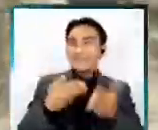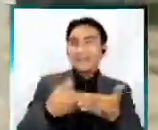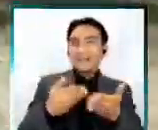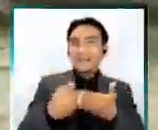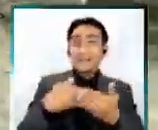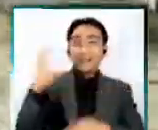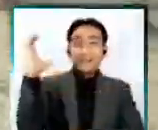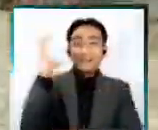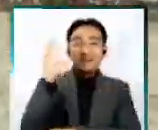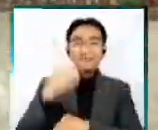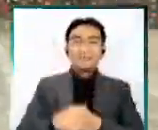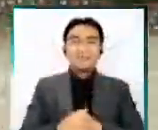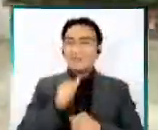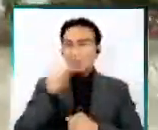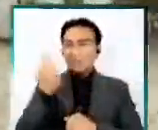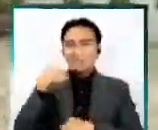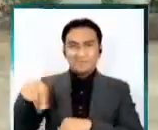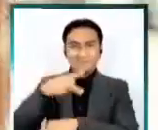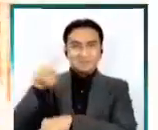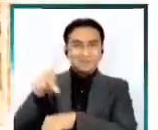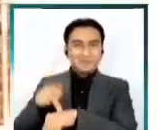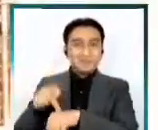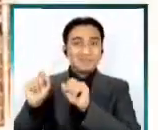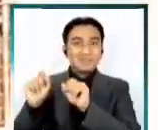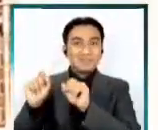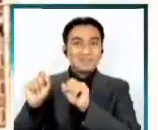parol na yan sa Pilipinas at sa mga Pilipino.